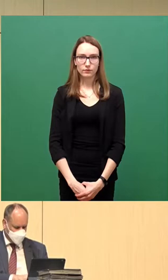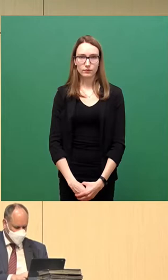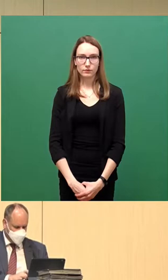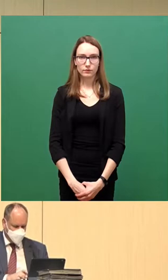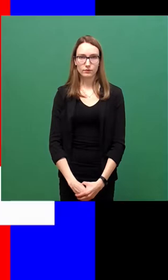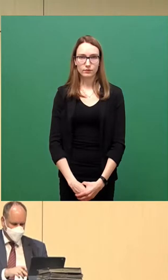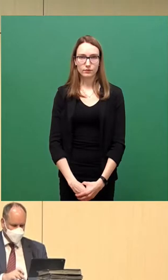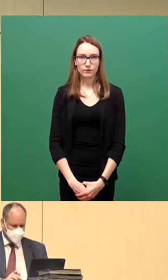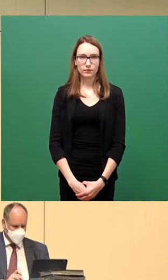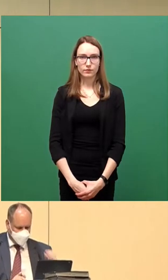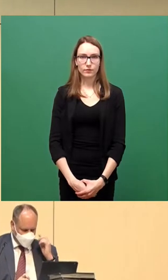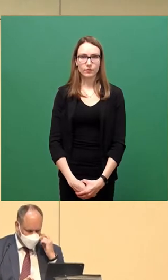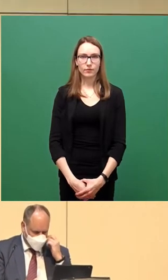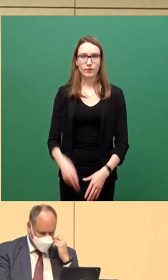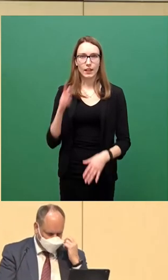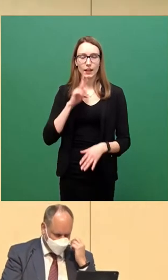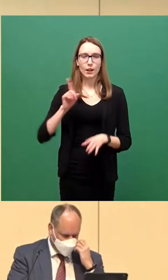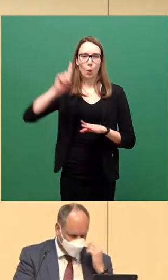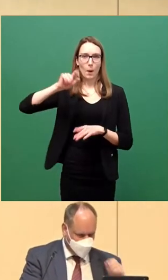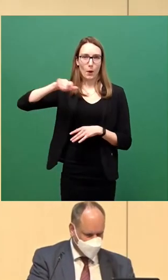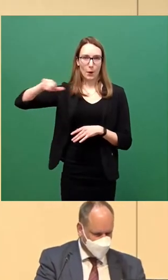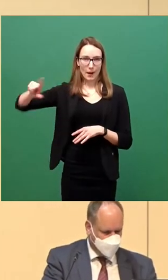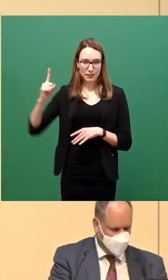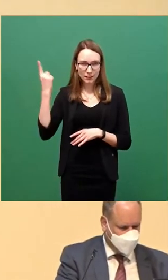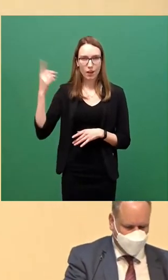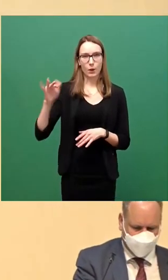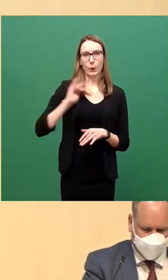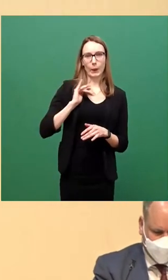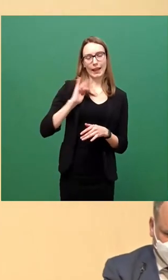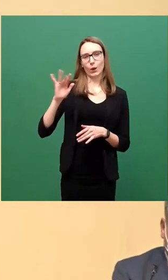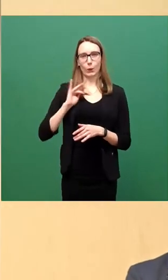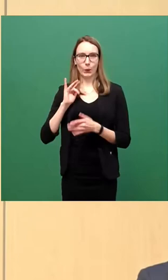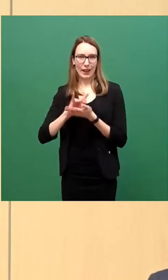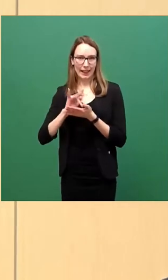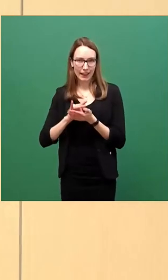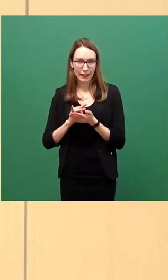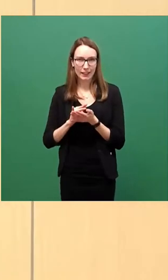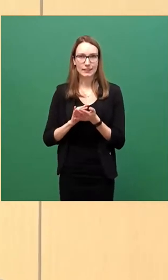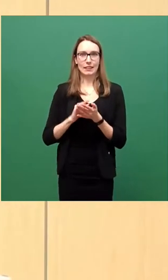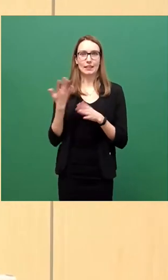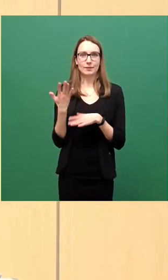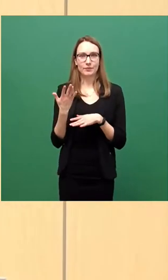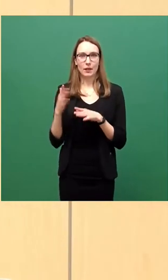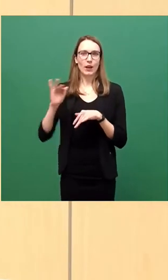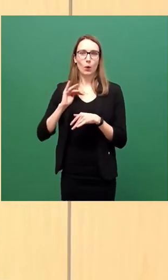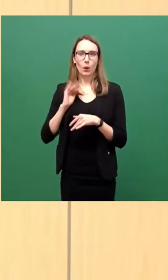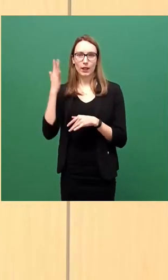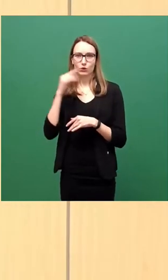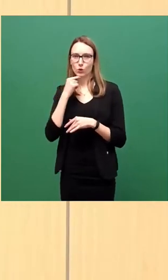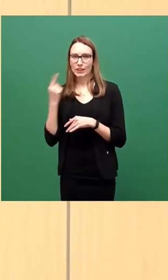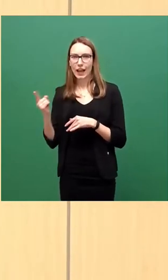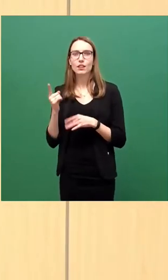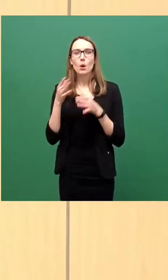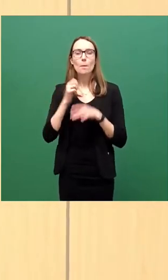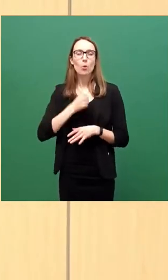Sehr geehrter Herr Oberbürgermeister, liebe Kolleginnen und Kollegen, ja, die mutige Enthaltung, wie es mein Kollege Thomas Löser mal sagt, die ist manchmal